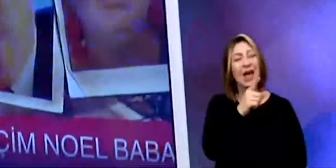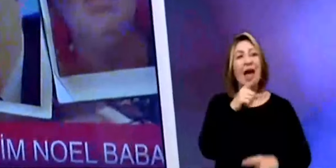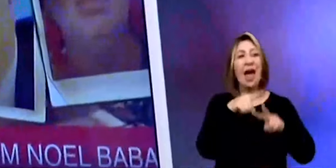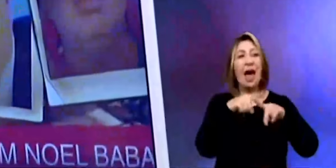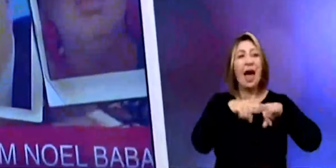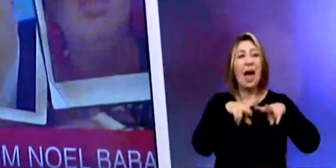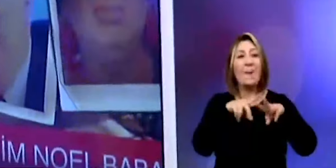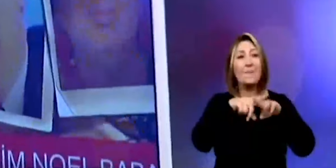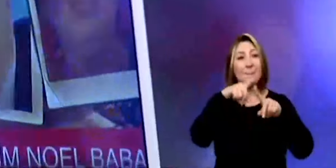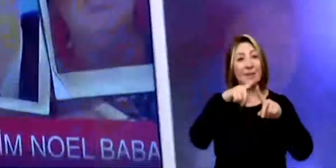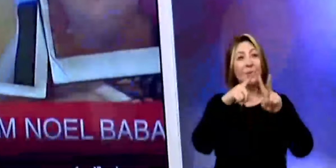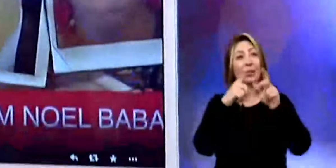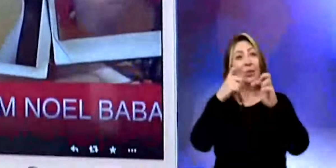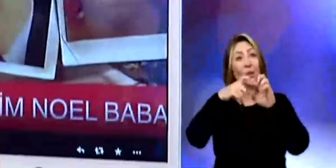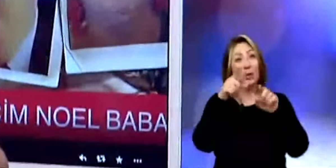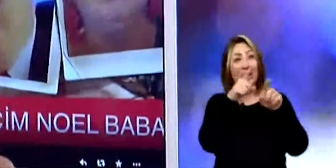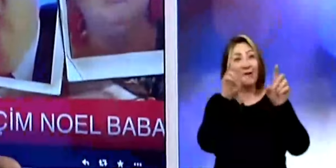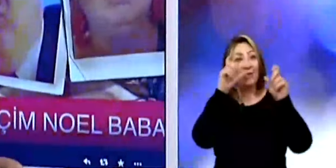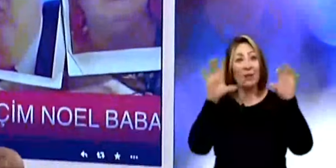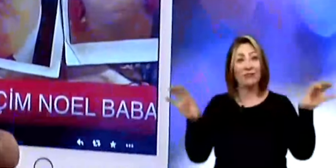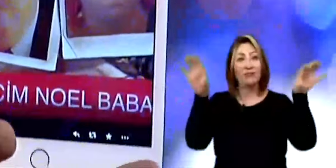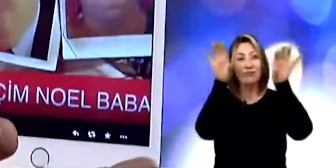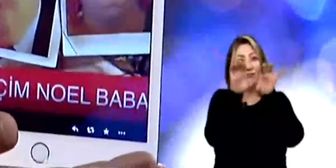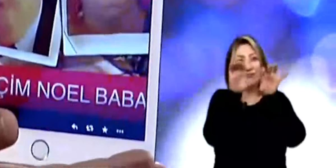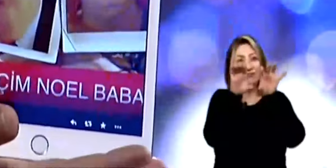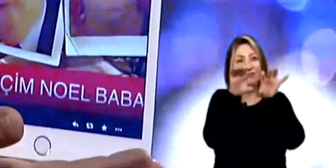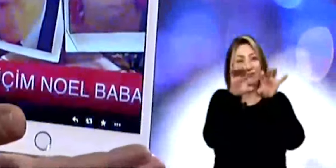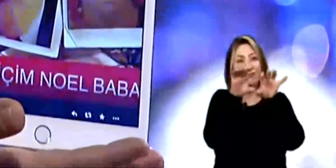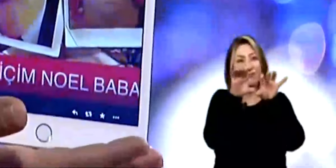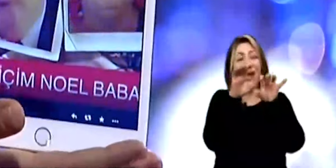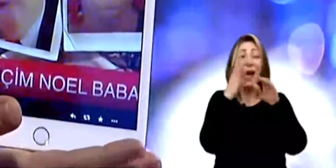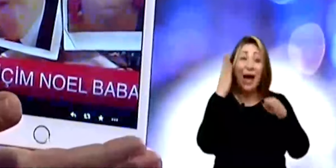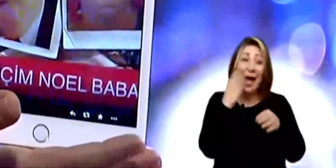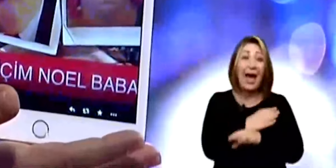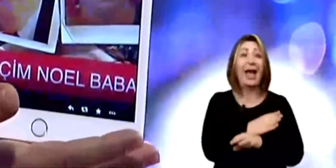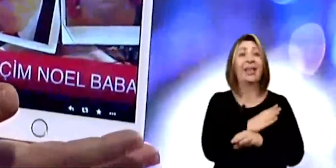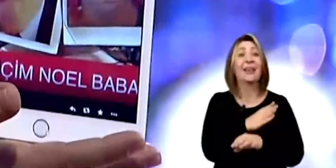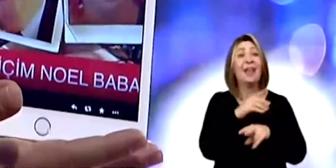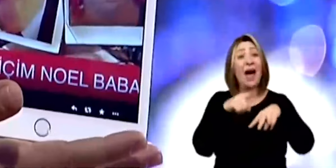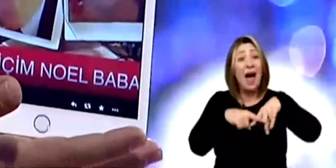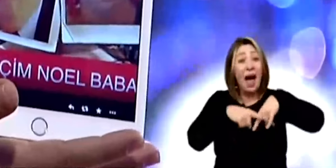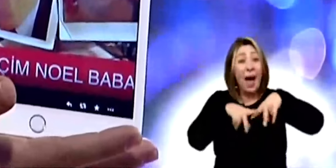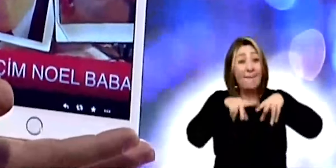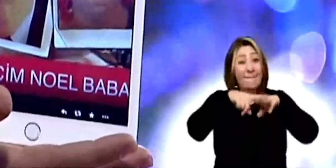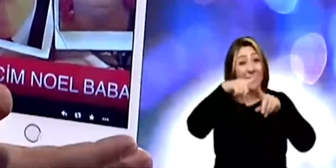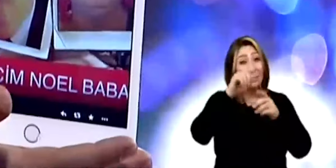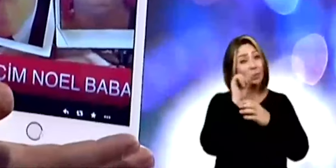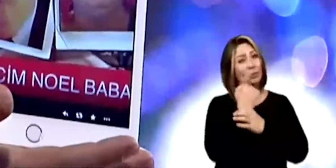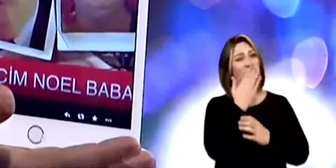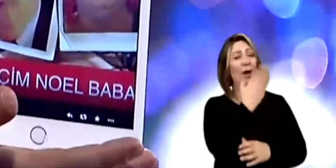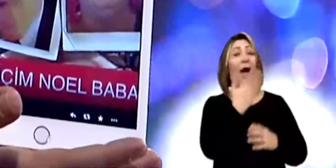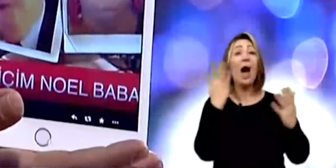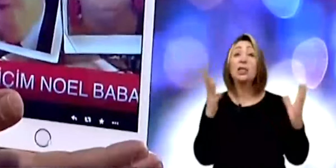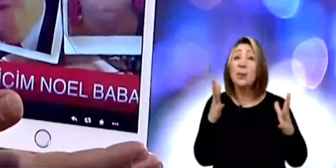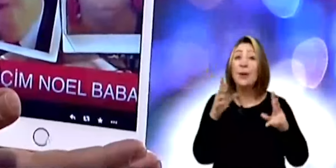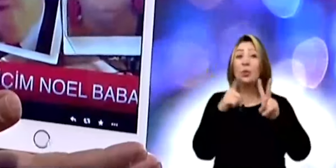Ahmet Çakar'la Nur Yerlitaş'ı aynı fotoğrafta bir araya getirmiş. Hakikaten Ahmet Çakar ustamız